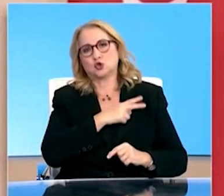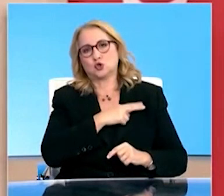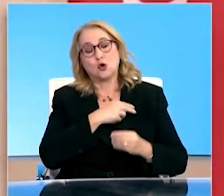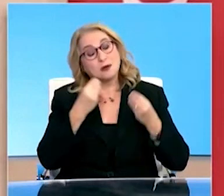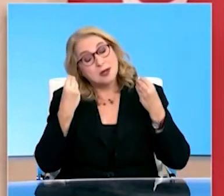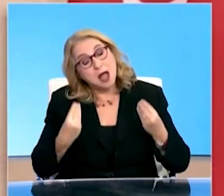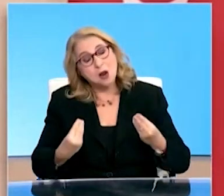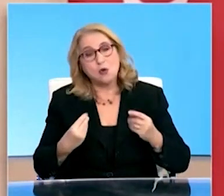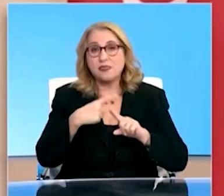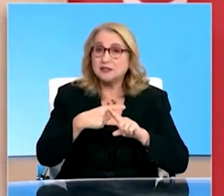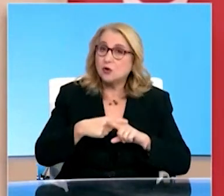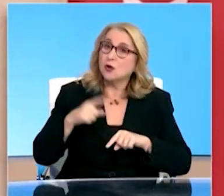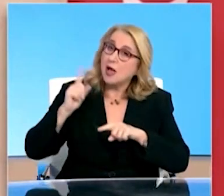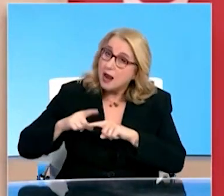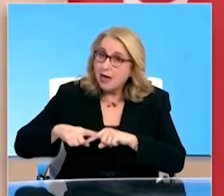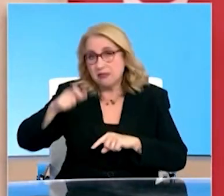καλό και για τις δύο χώρες.